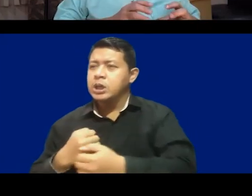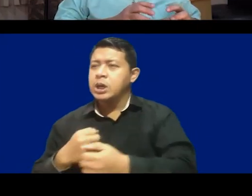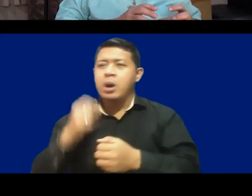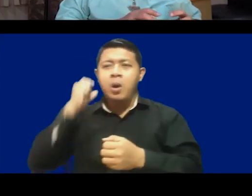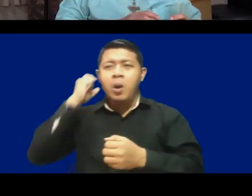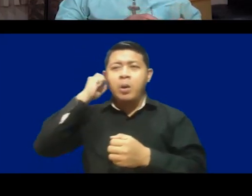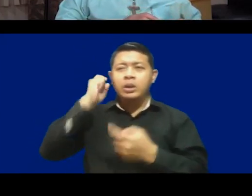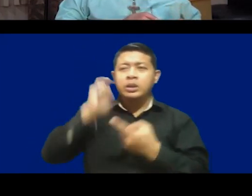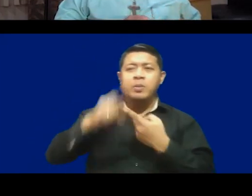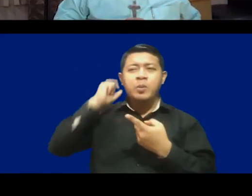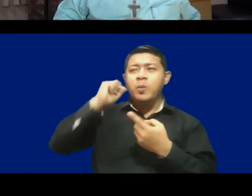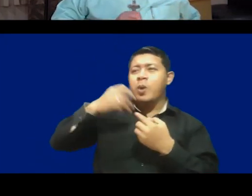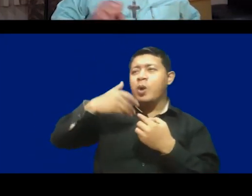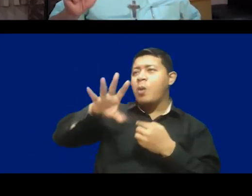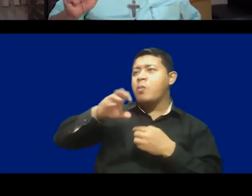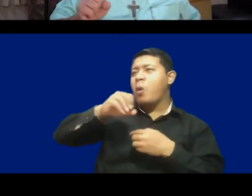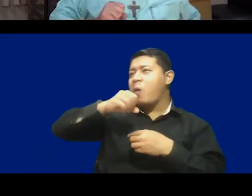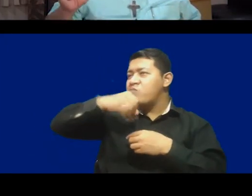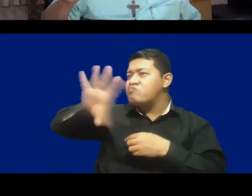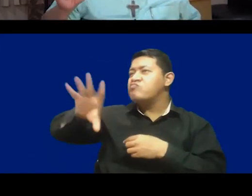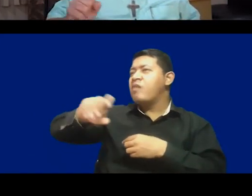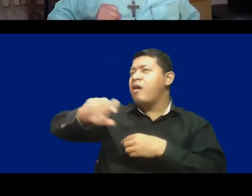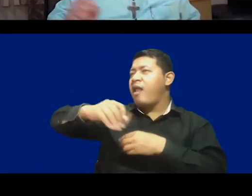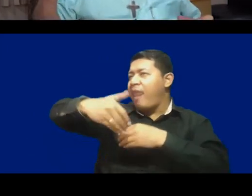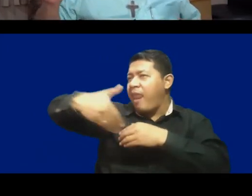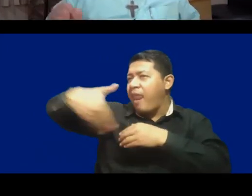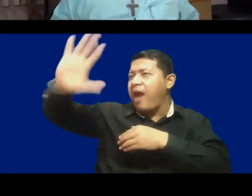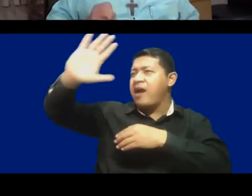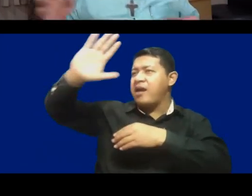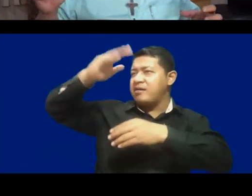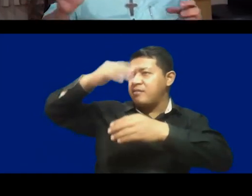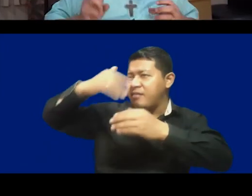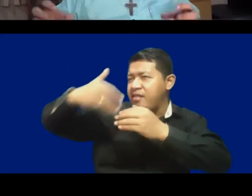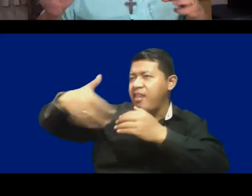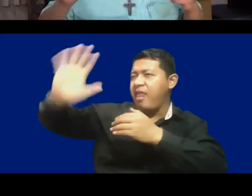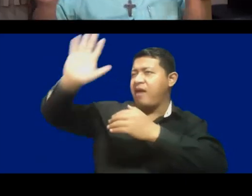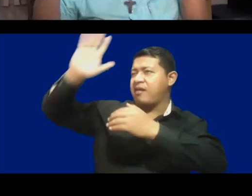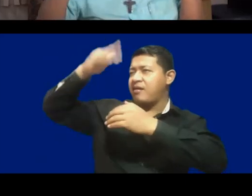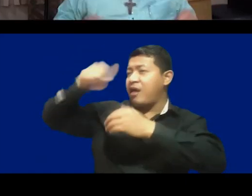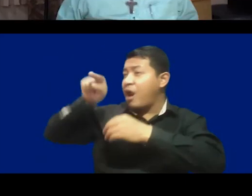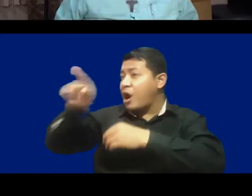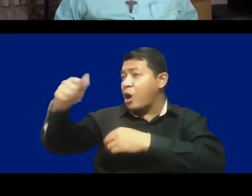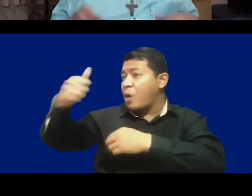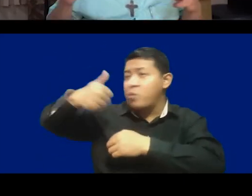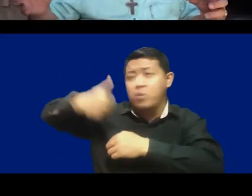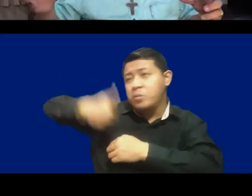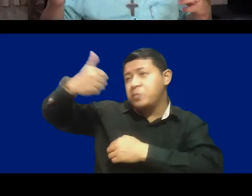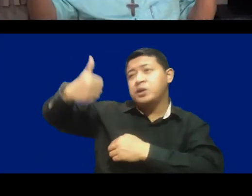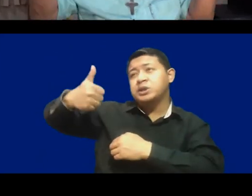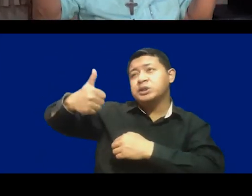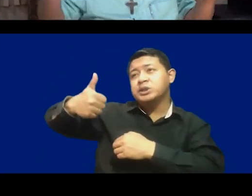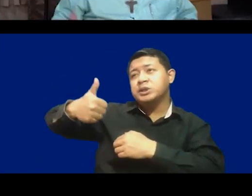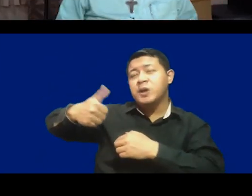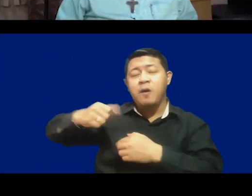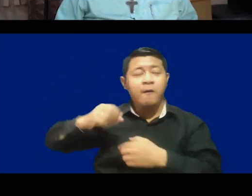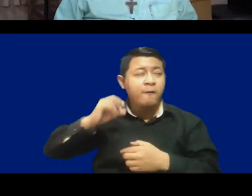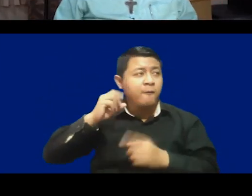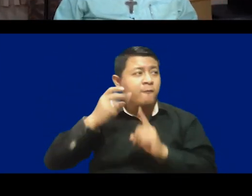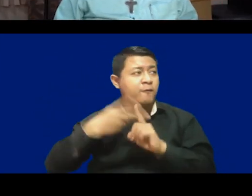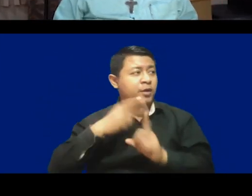si perempuan temannya ini, lari, lari Forrest, lari, run, run, run. Kamu bisa, kamu